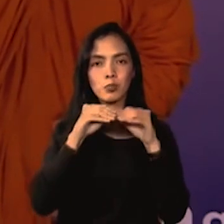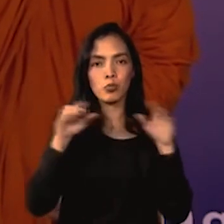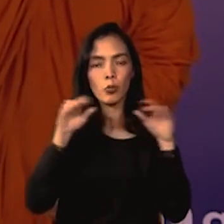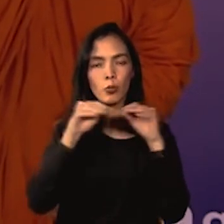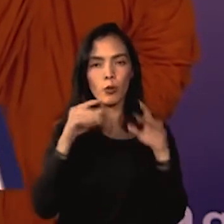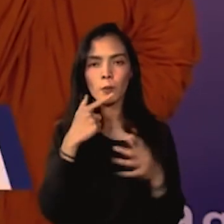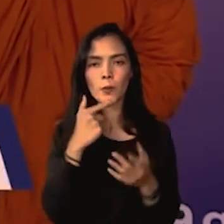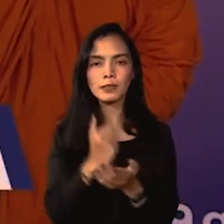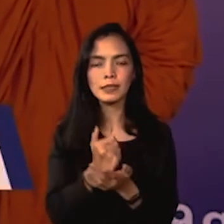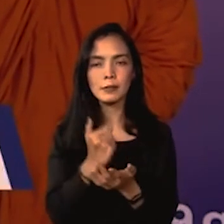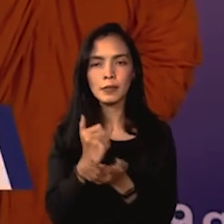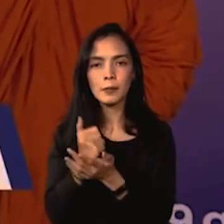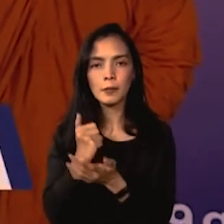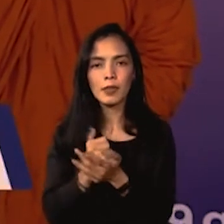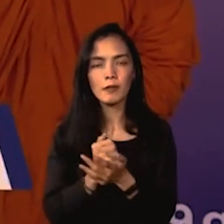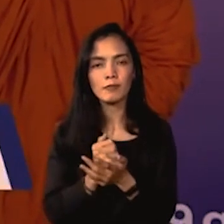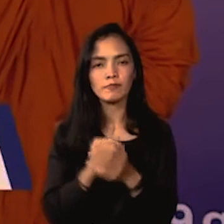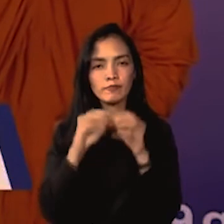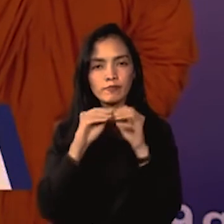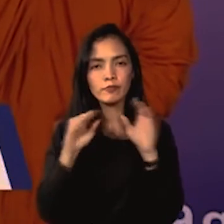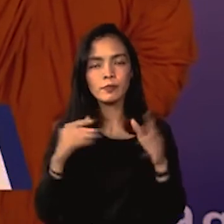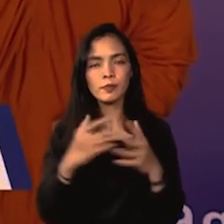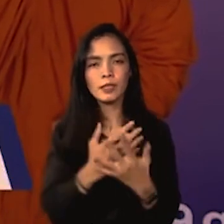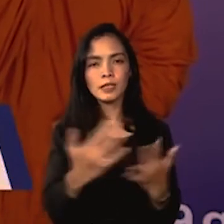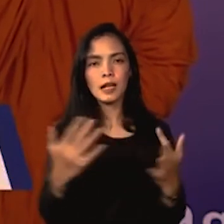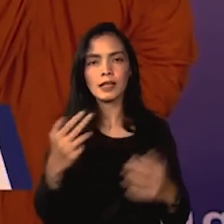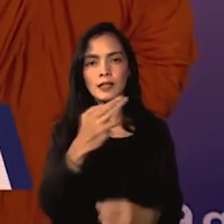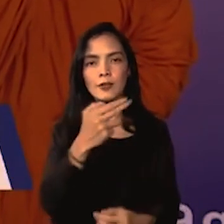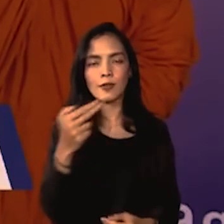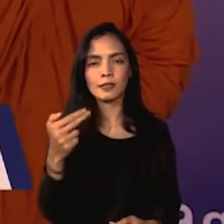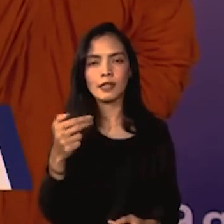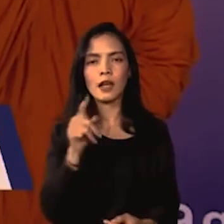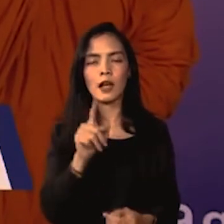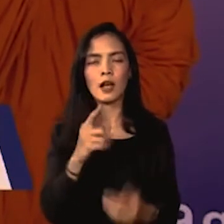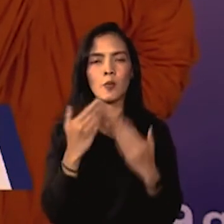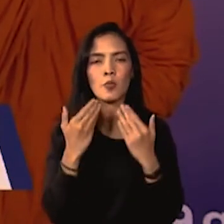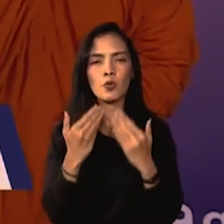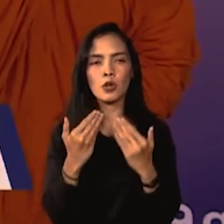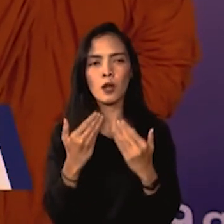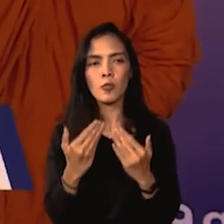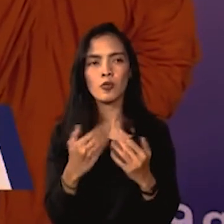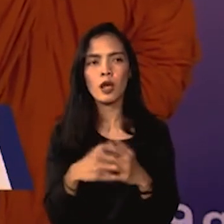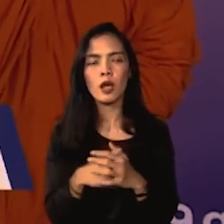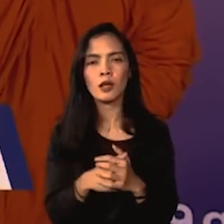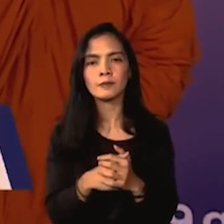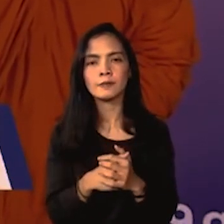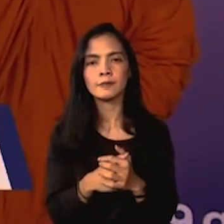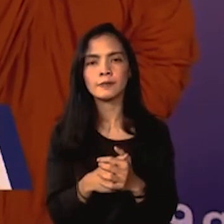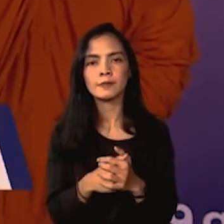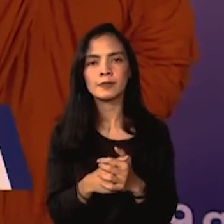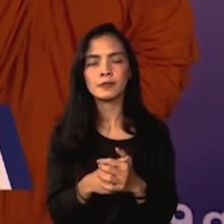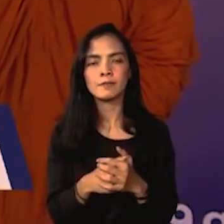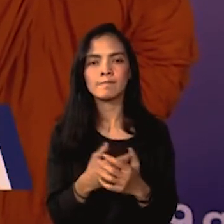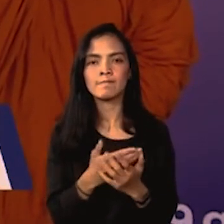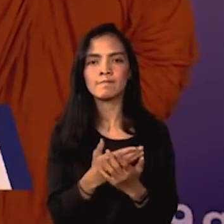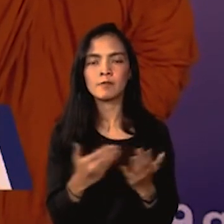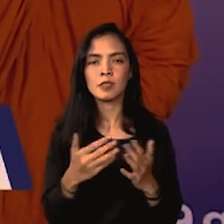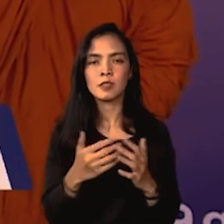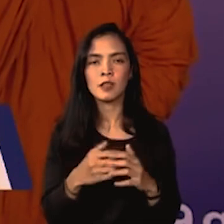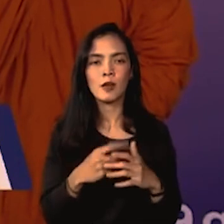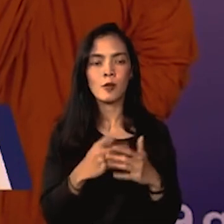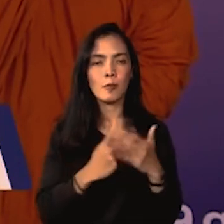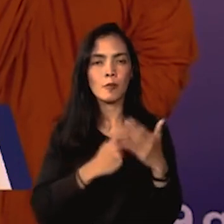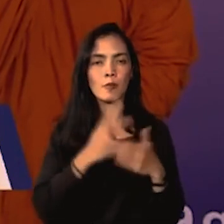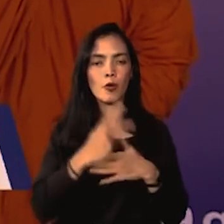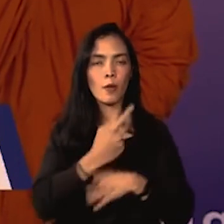sangat penting kepada seluruh rakyat Indonesia. Semoga kita semuanya bisa mensukseskan